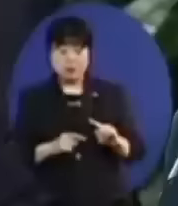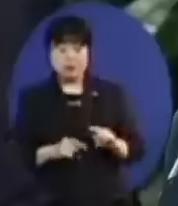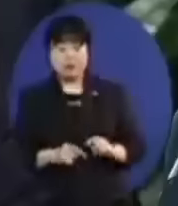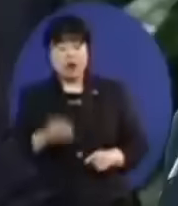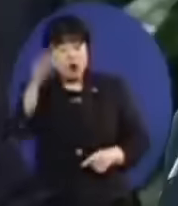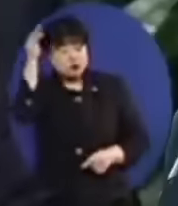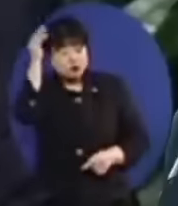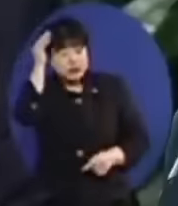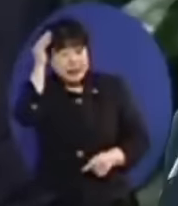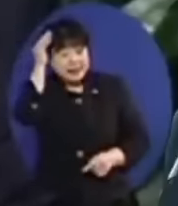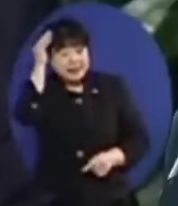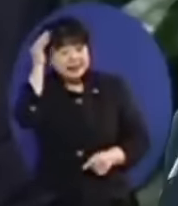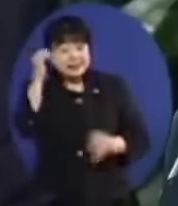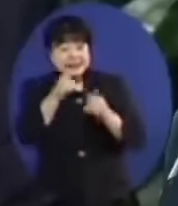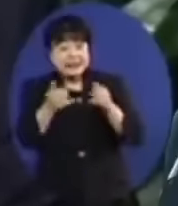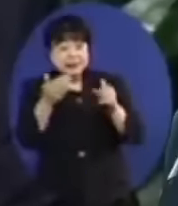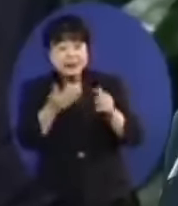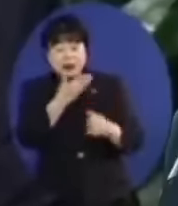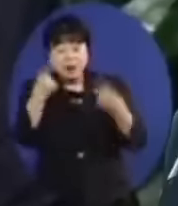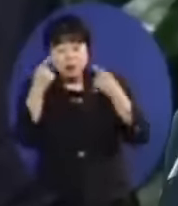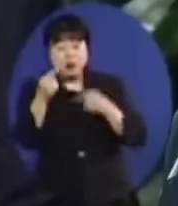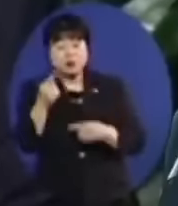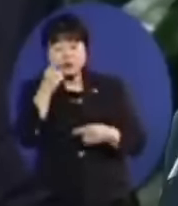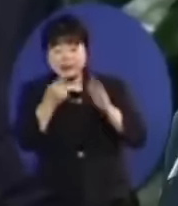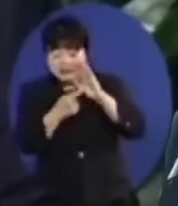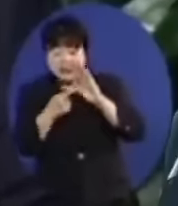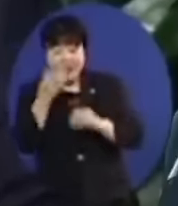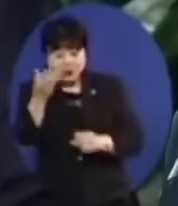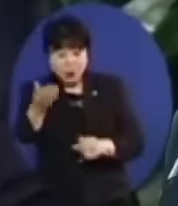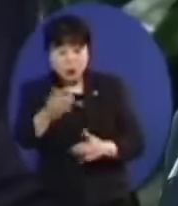무식한 사람들에게 복음을 전가하여